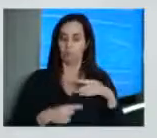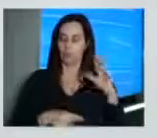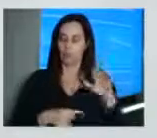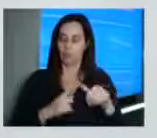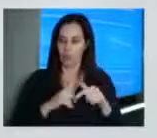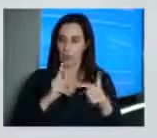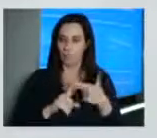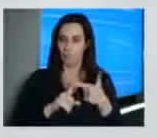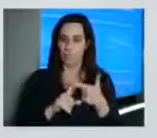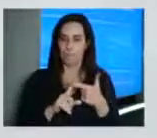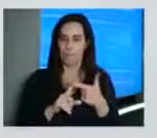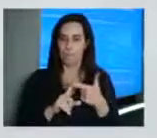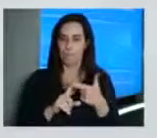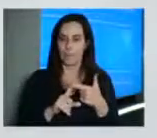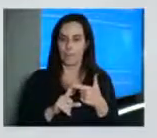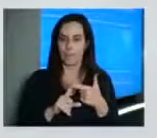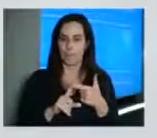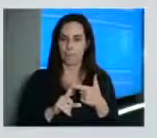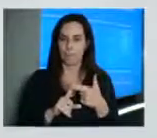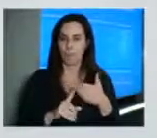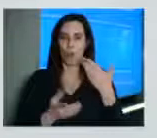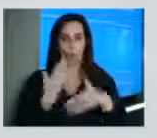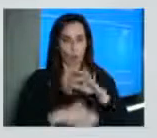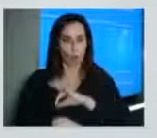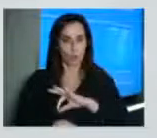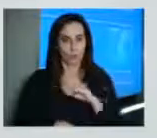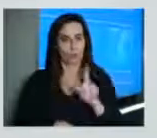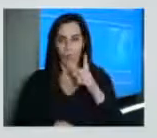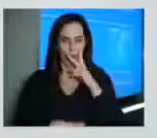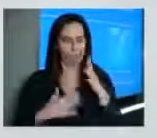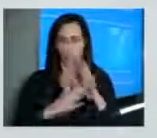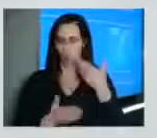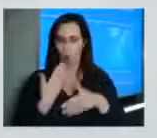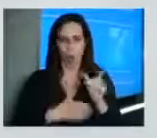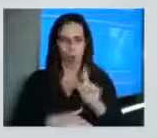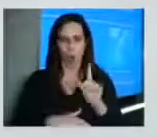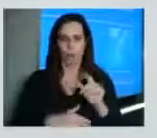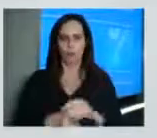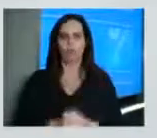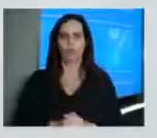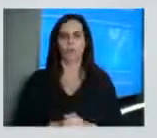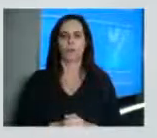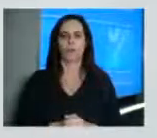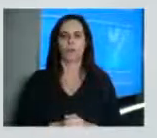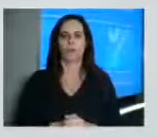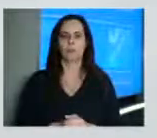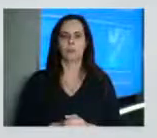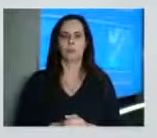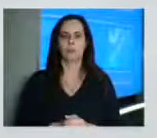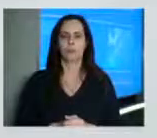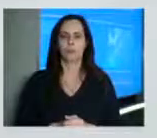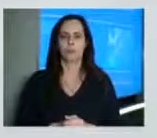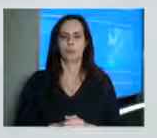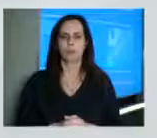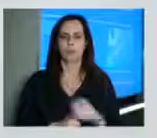בקרב כן, בקרב חרדים מרוסיה? שצבעה גבוהה יותר. לא הסתכלנו על הסוגיה של העולים. כן הסתכלנו למשל על